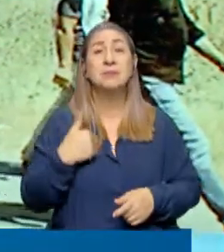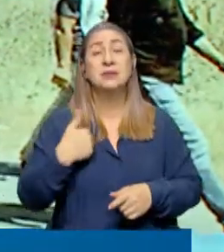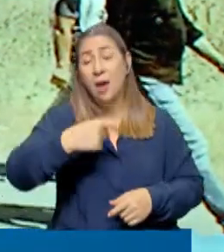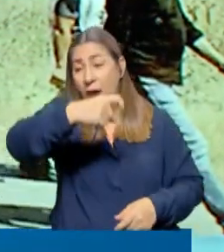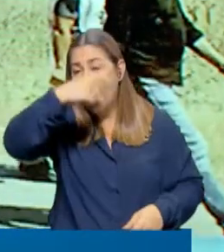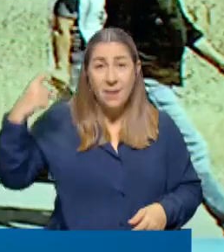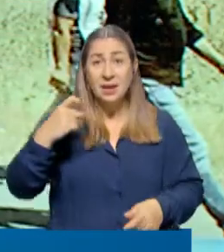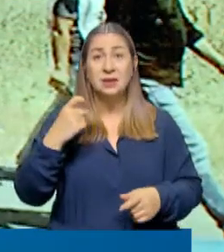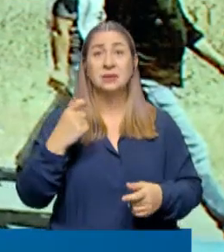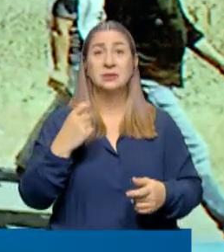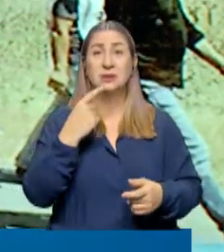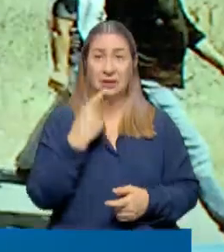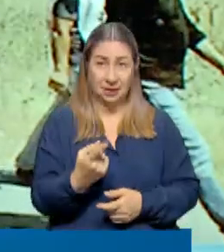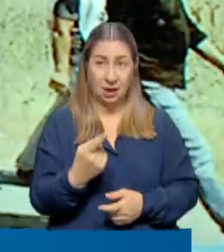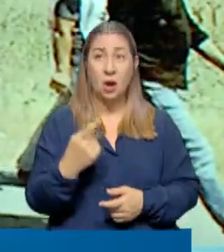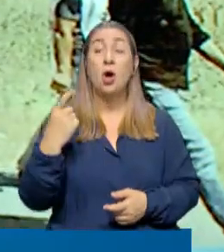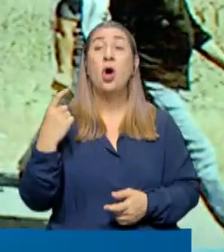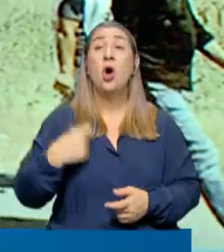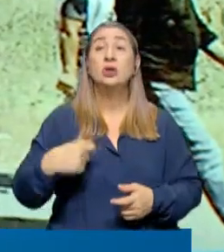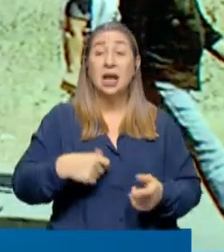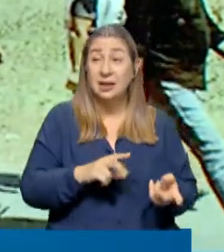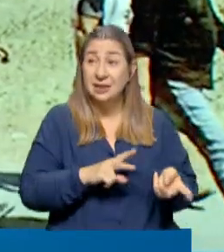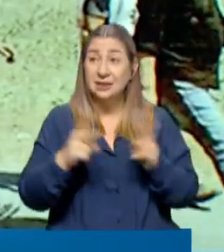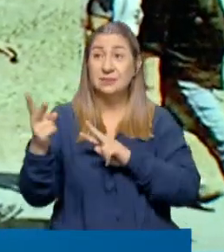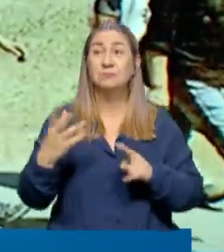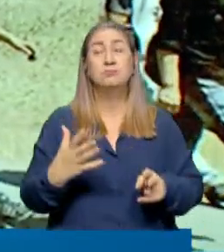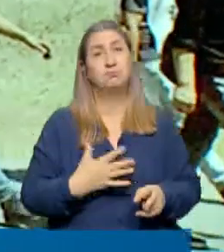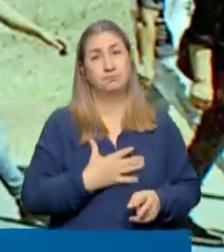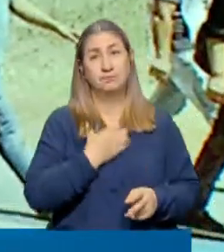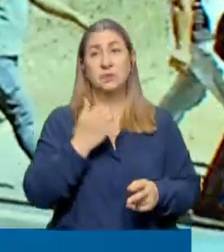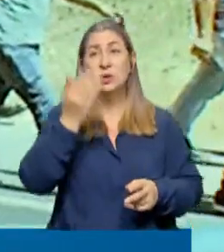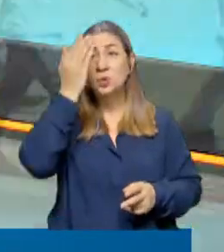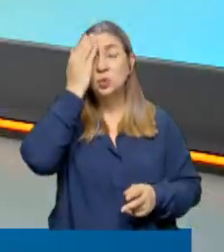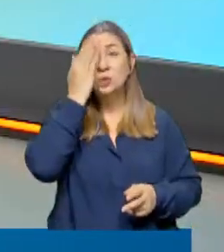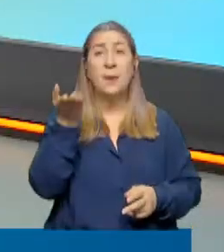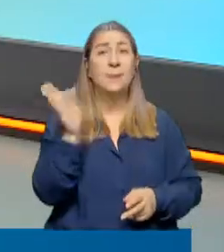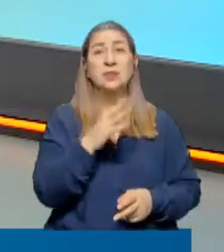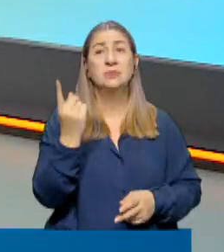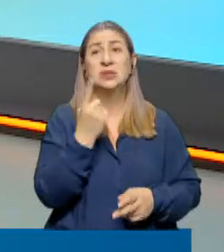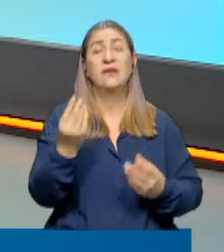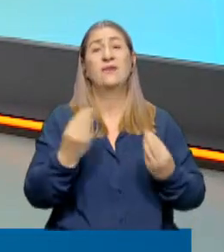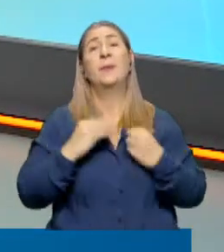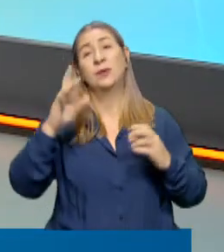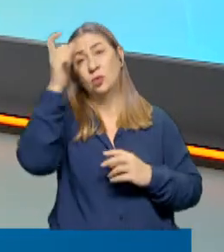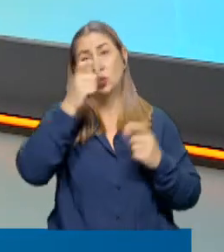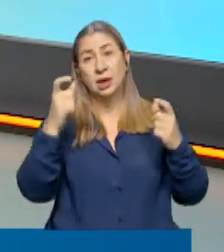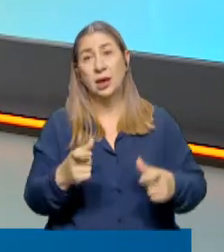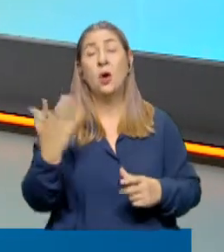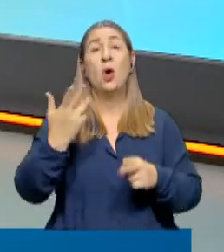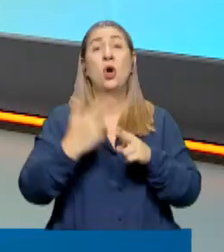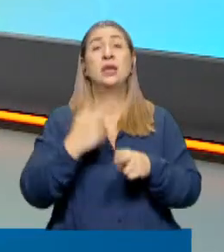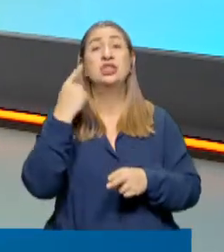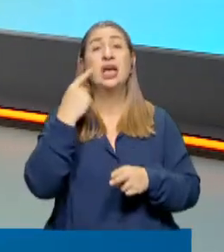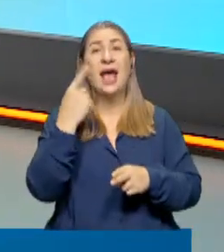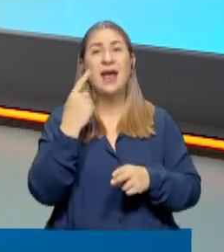emek ifadelerini kullandı. Özelleştirme maalesef yoksulluktan başka bir şey getirmedi bu ülkeye. Örneğin